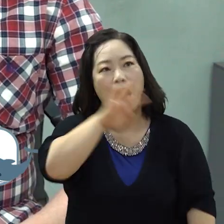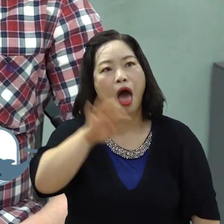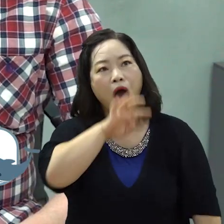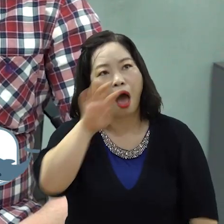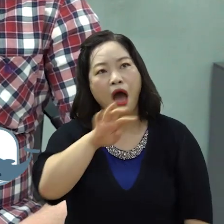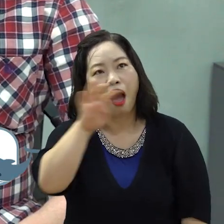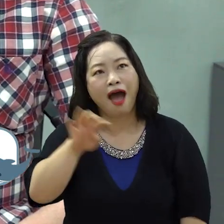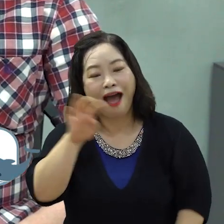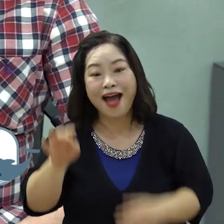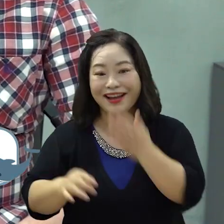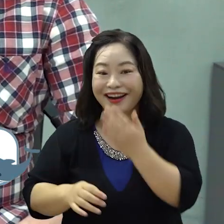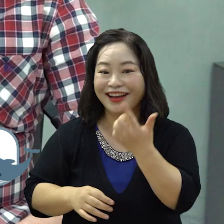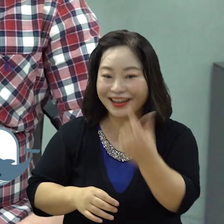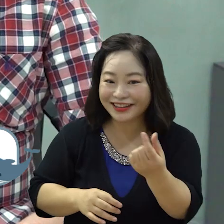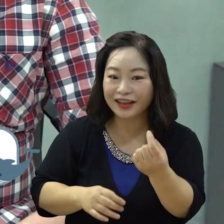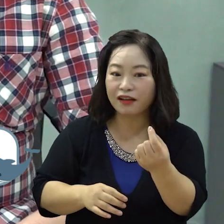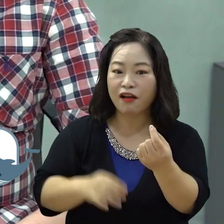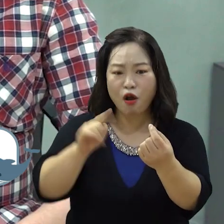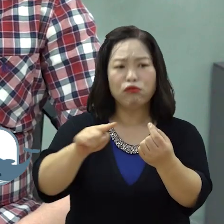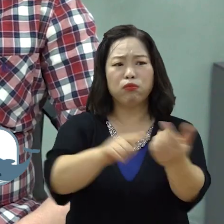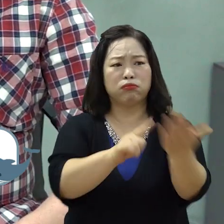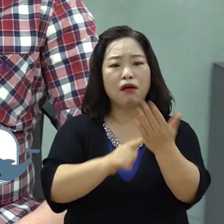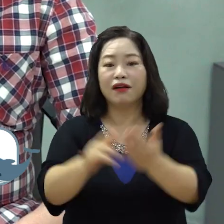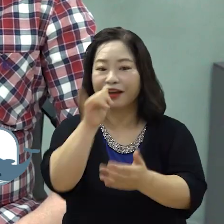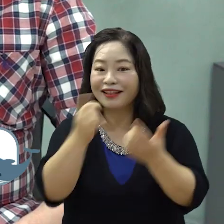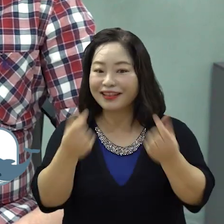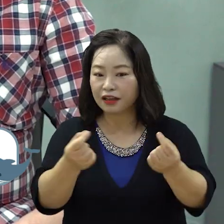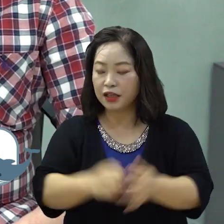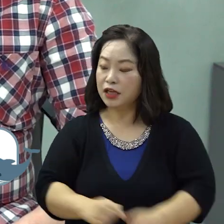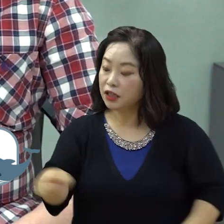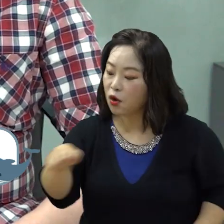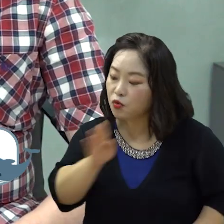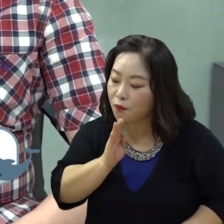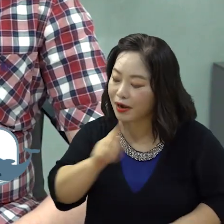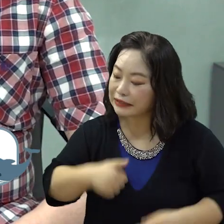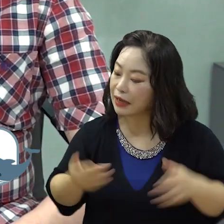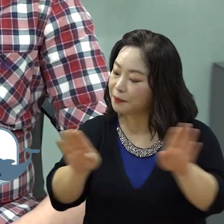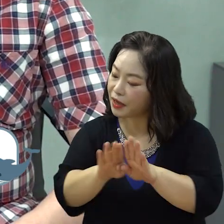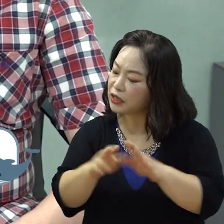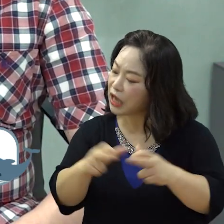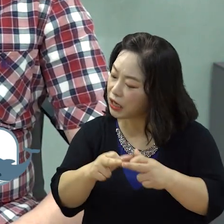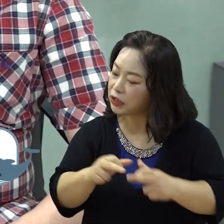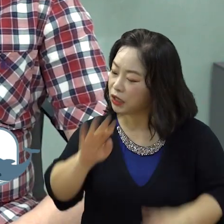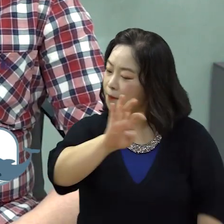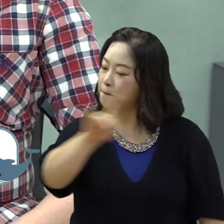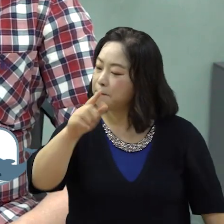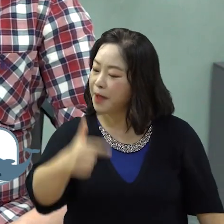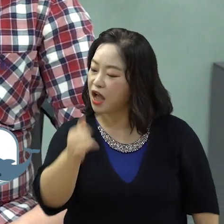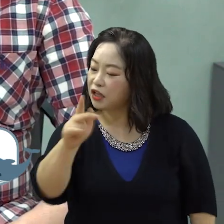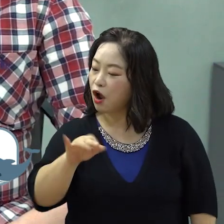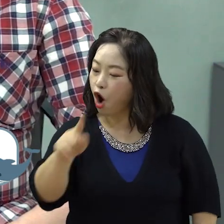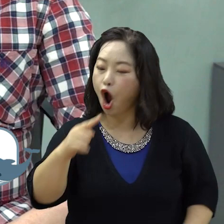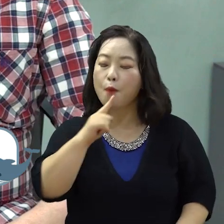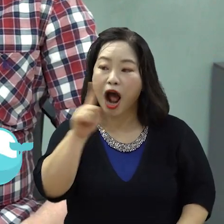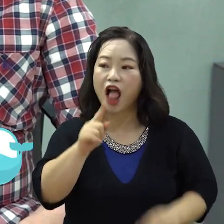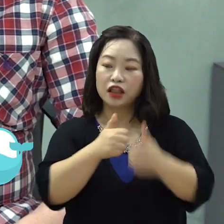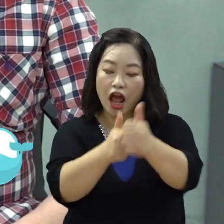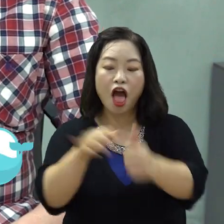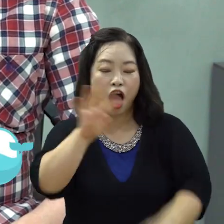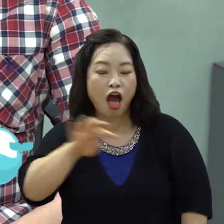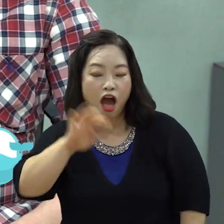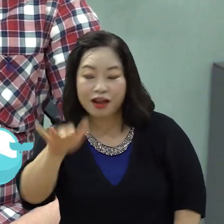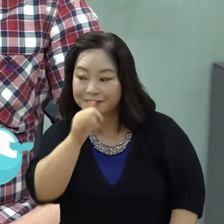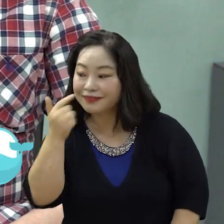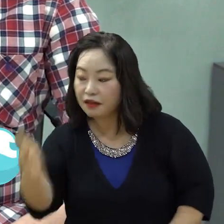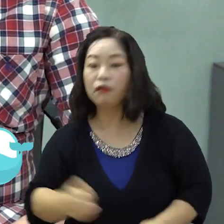말을 반복해서 얘기를 하는 이런 반향어가 많이 묘사가 되는데 실제로 자폐성 장애인들에게 반향어가 특징이 되는 건가요? 많이